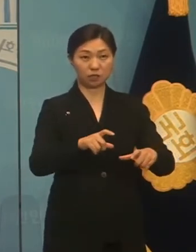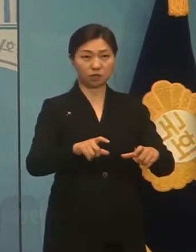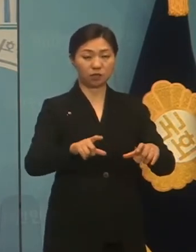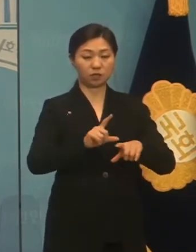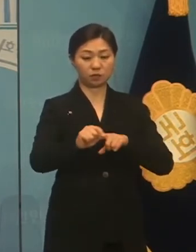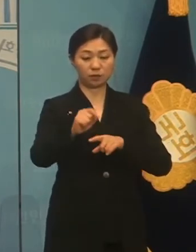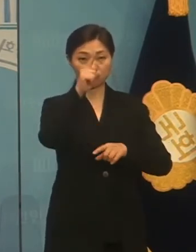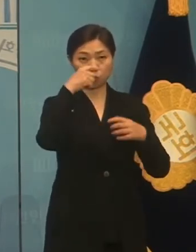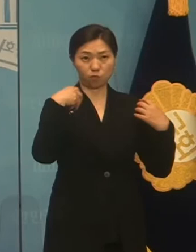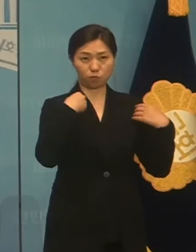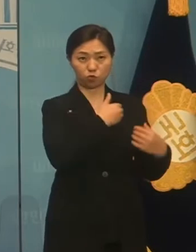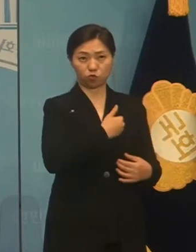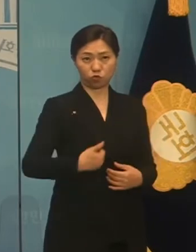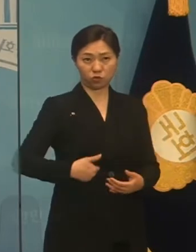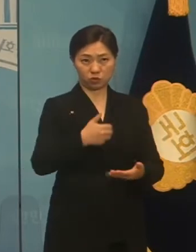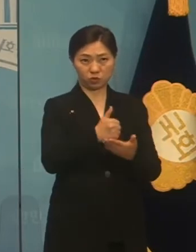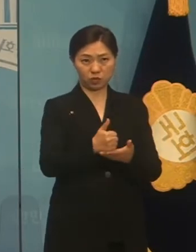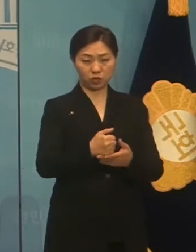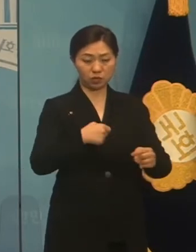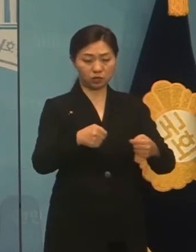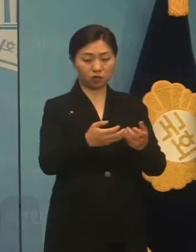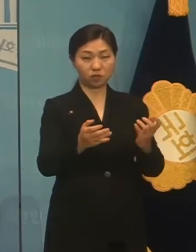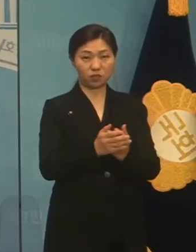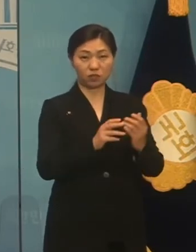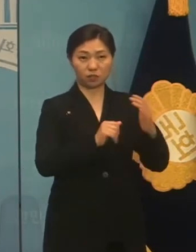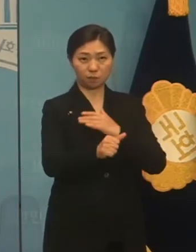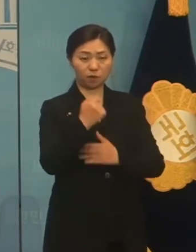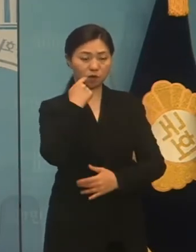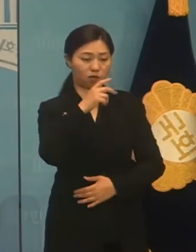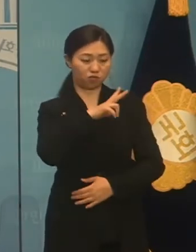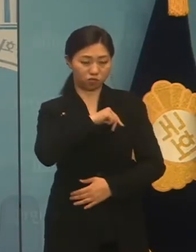단체장, 당협위원장, 국회의원